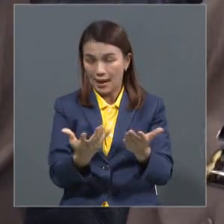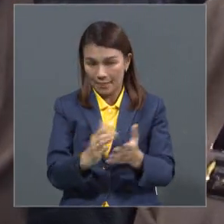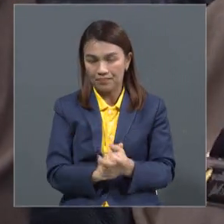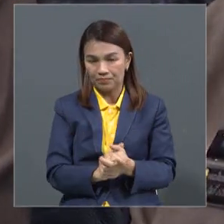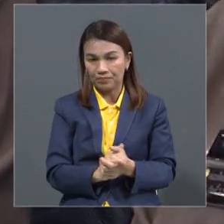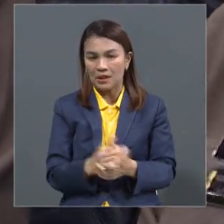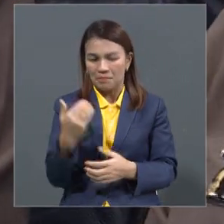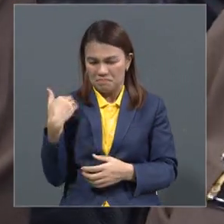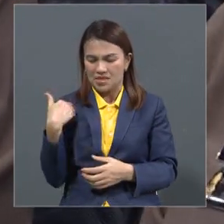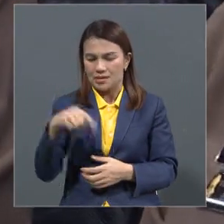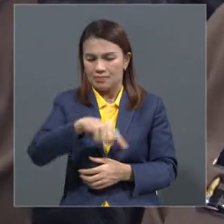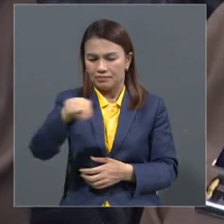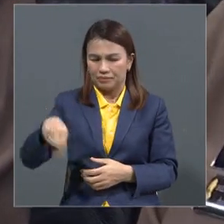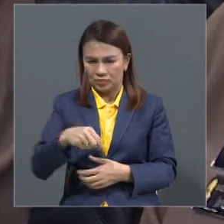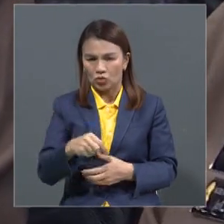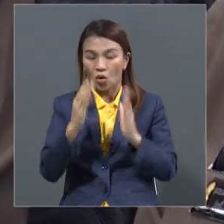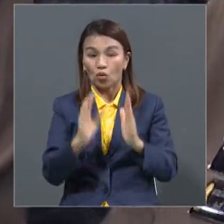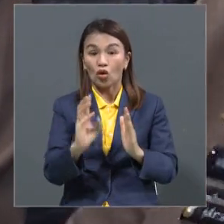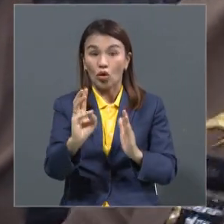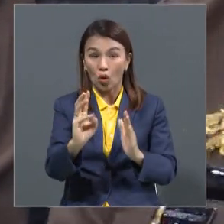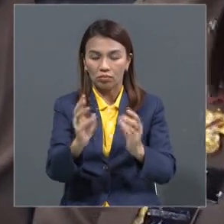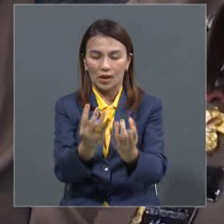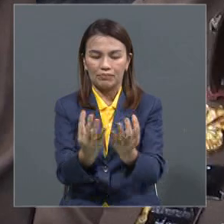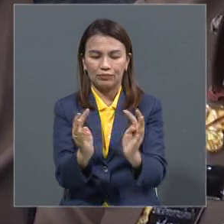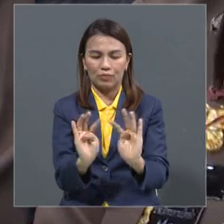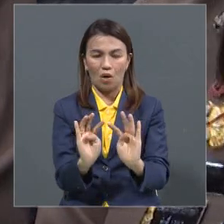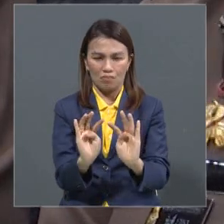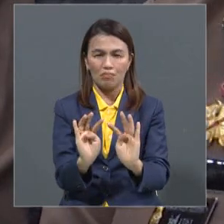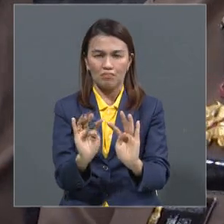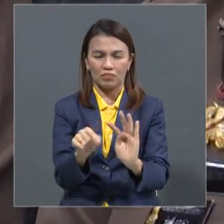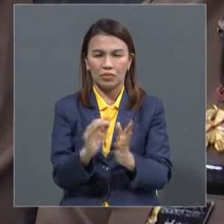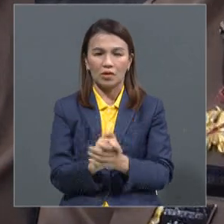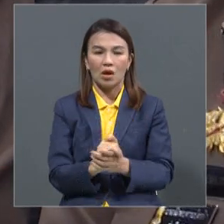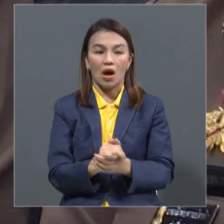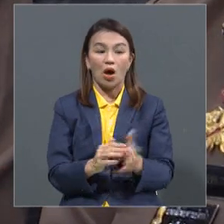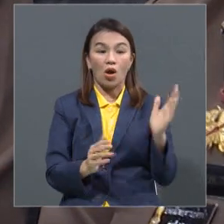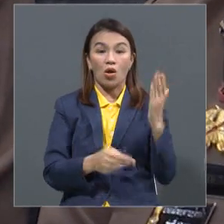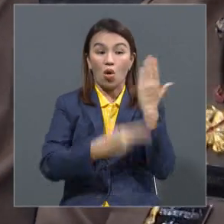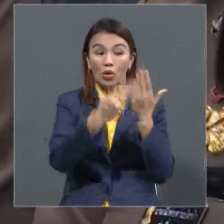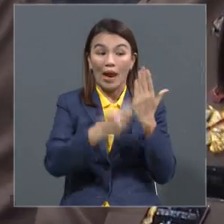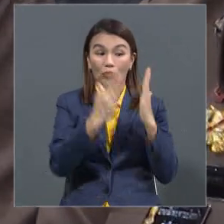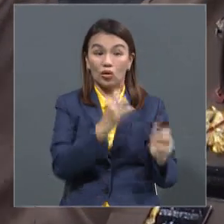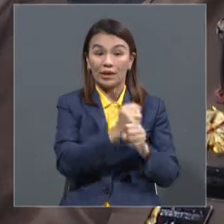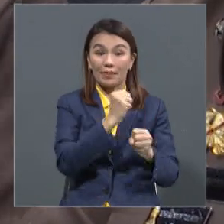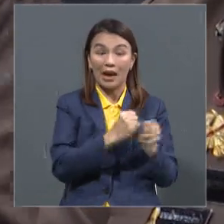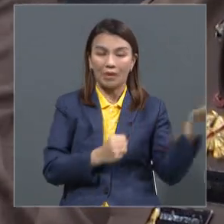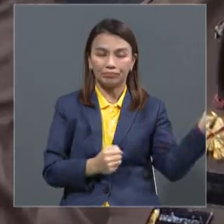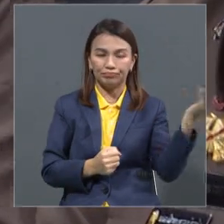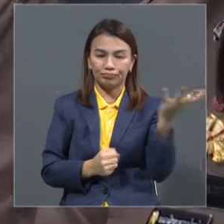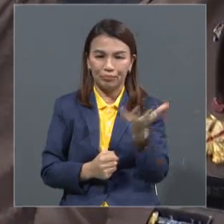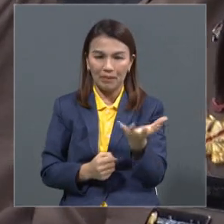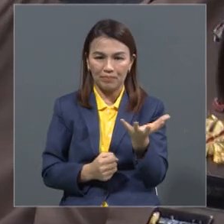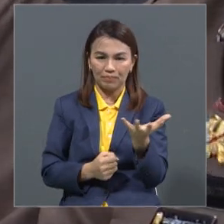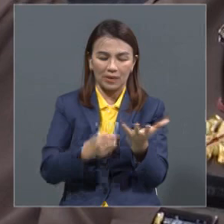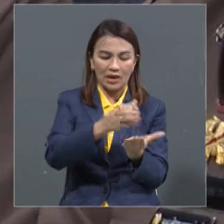ใน 6นะครับหลังจากที่พนักงานนะครับครับเสิร์ฟนำถ้วยชากับ